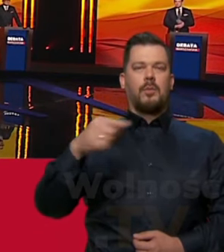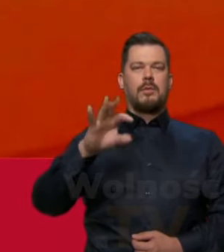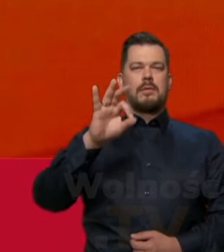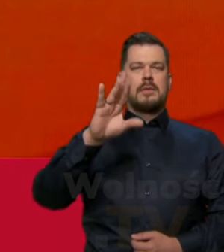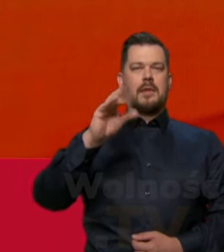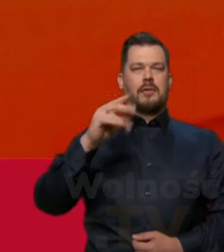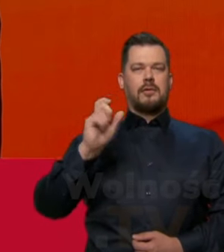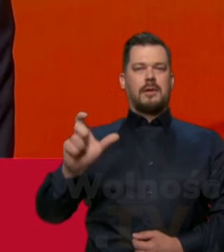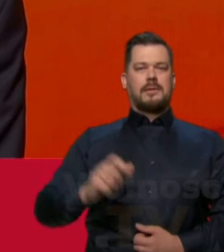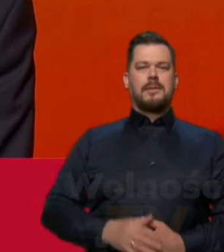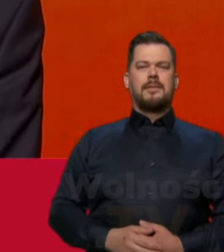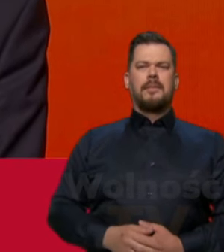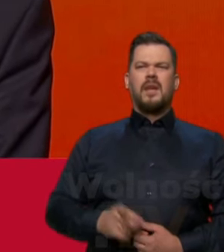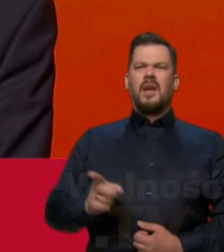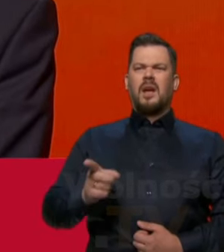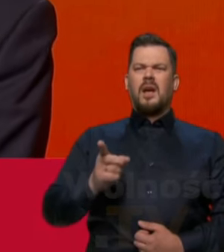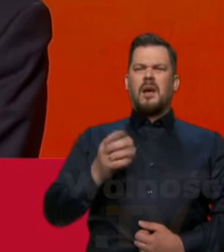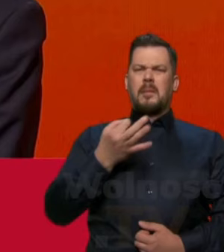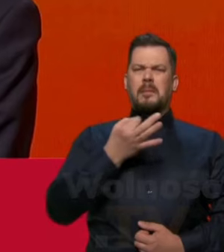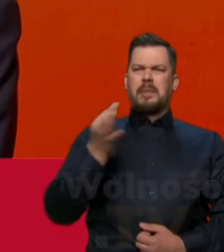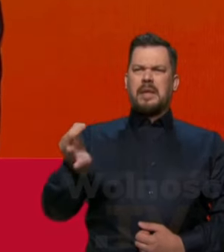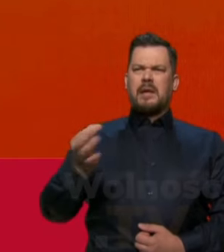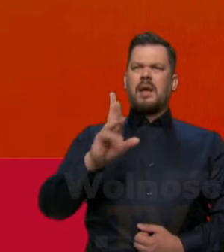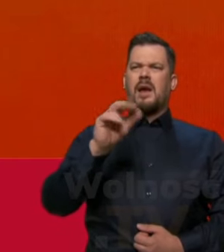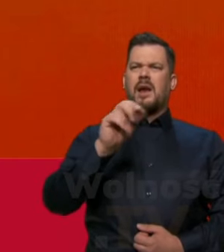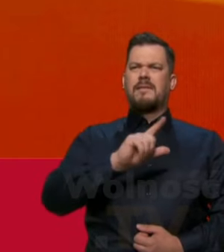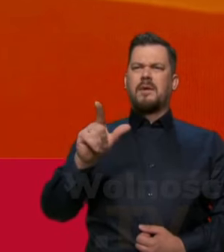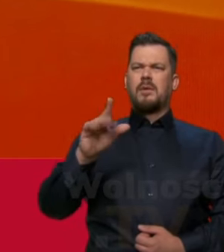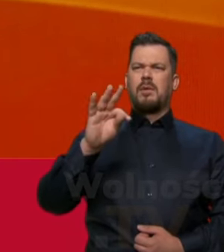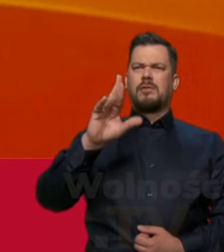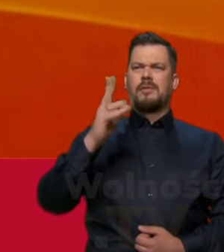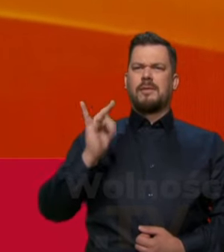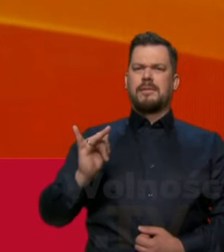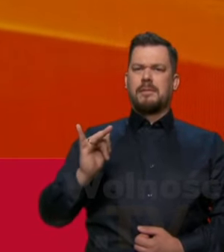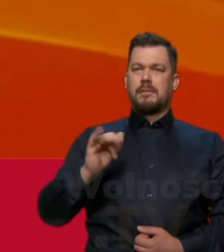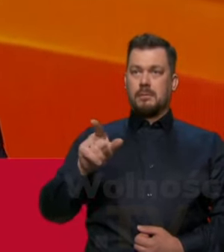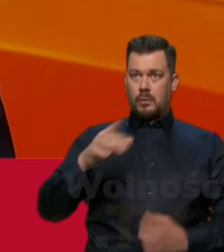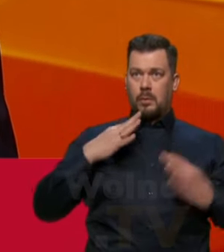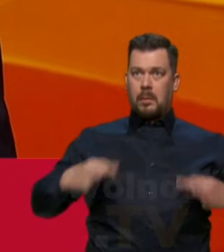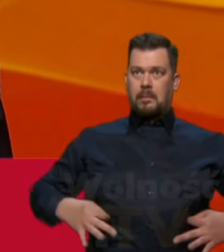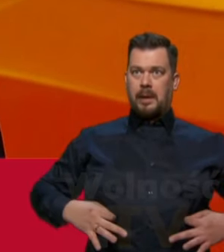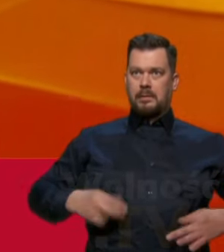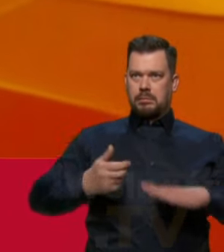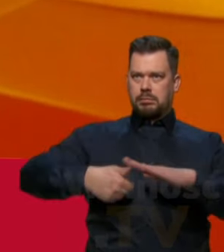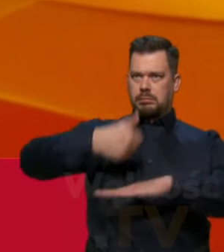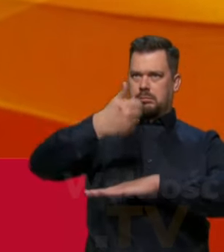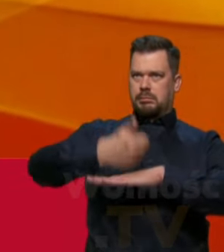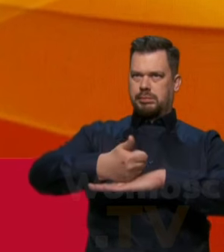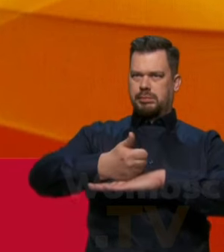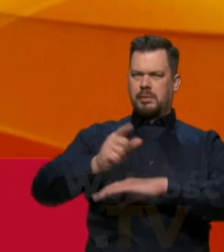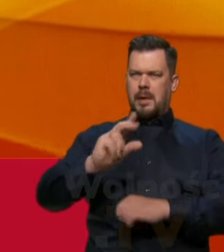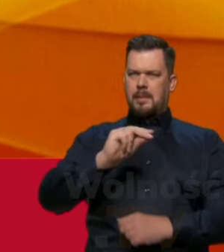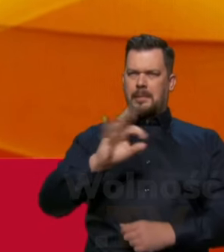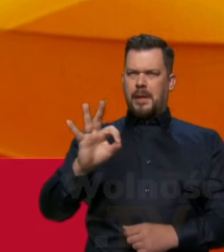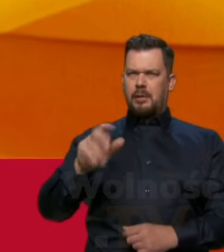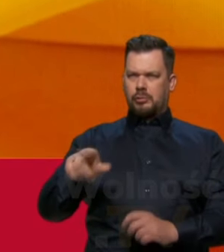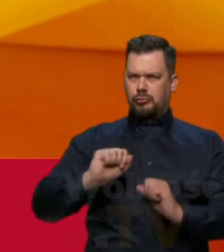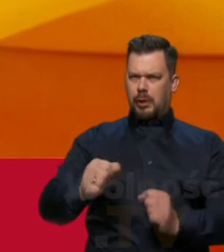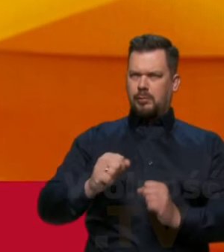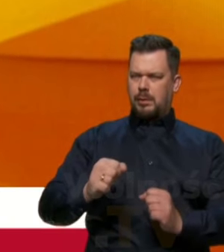Starosielec. Pytanie do pana Rafała Trzaskowskiego. Jest pan prominentnym działaczem Platformy